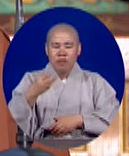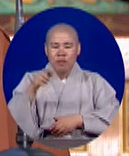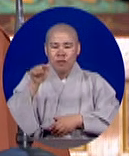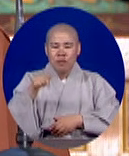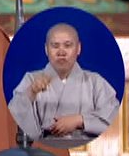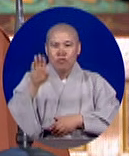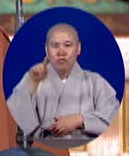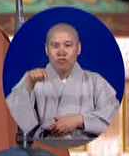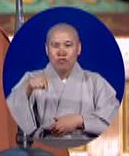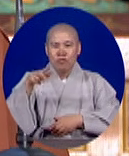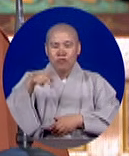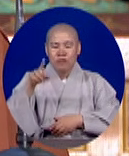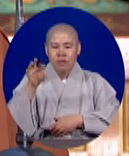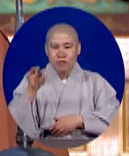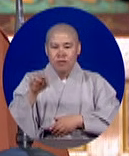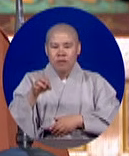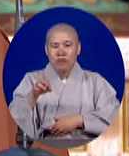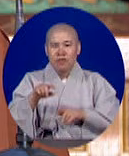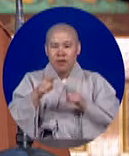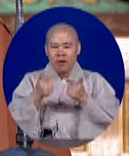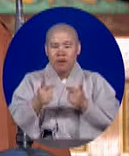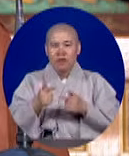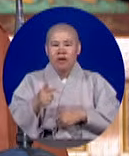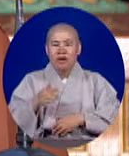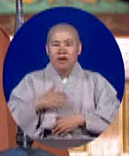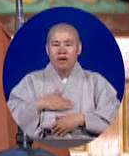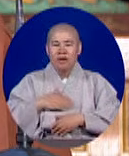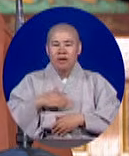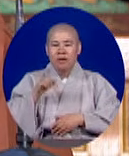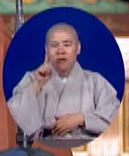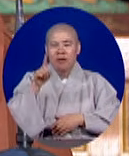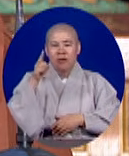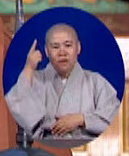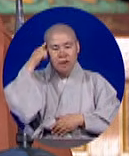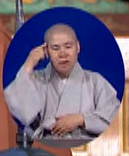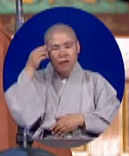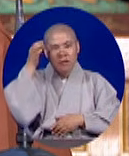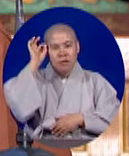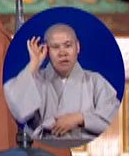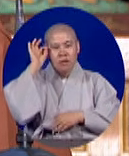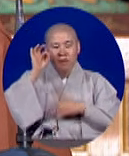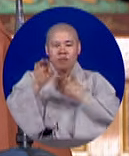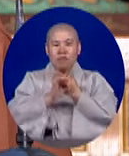생각이 떡 일어난 이상 그건 불생불멸이 아닌 거예요.